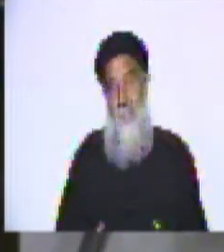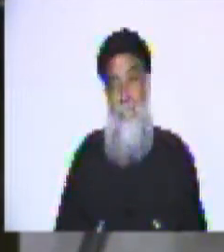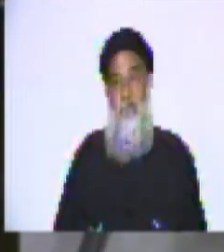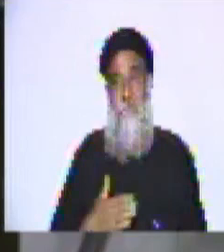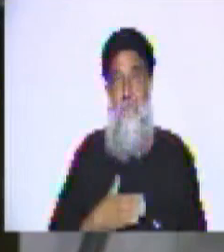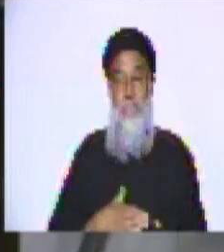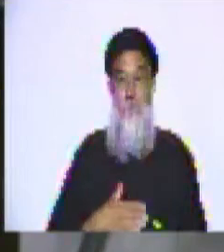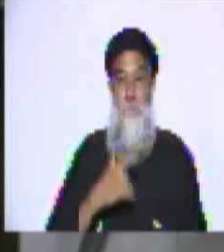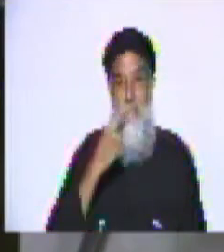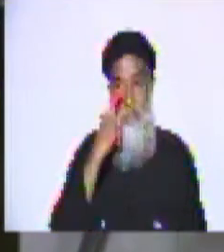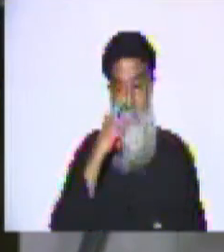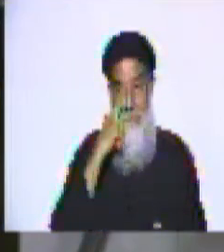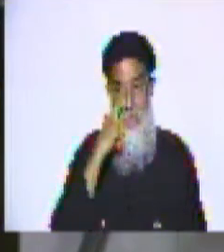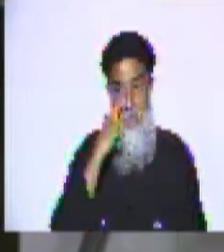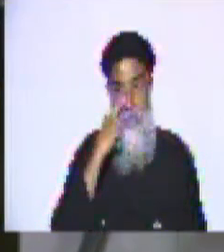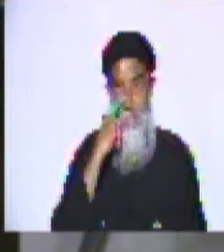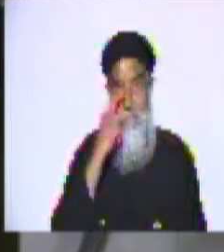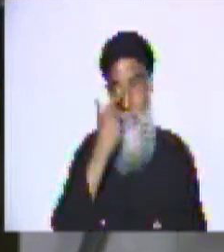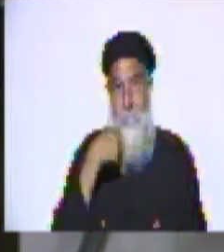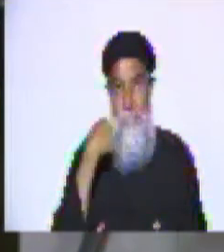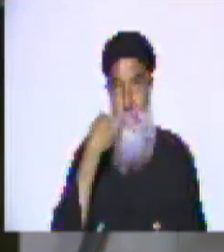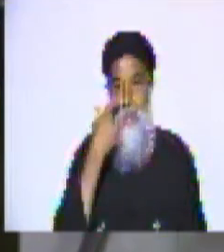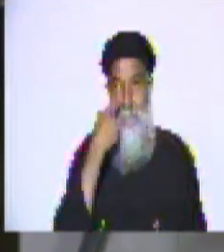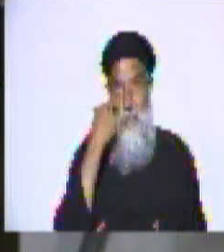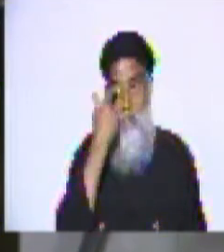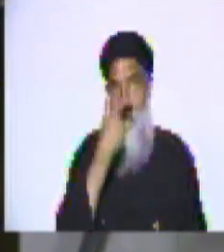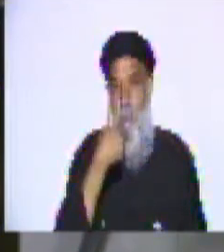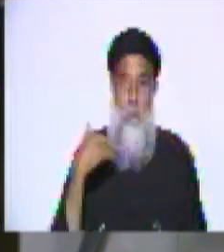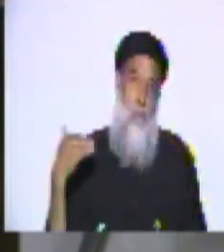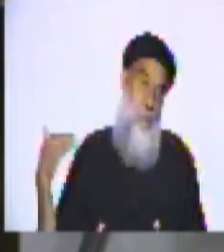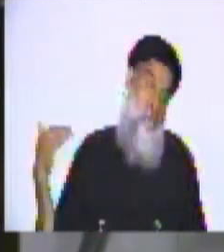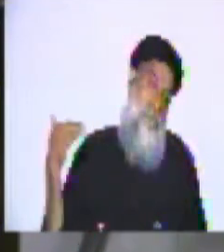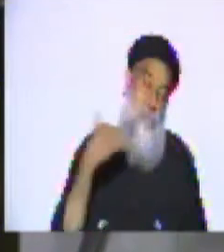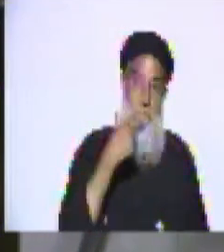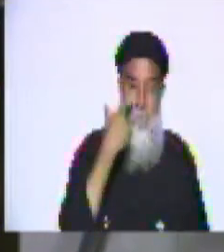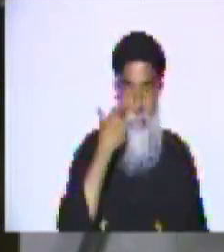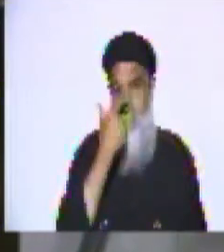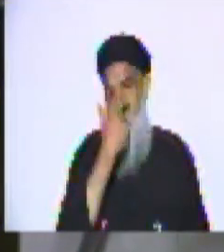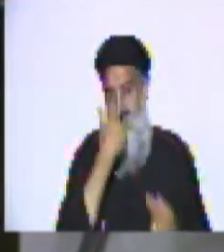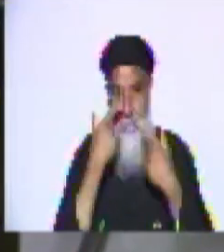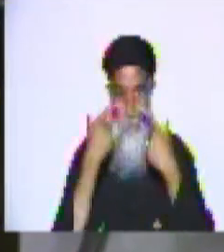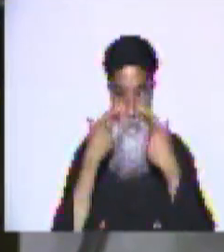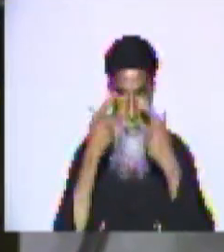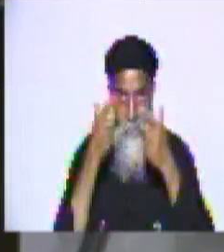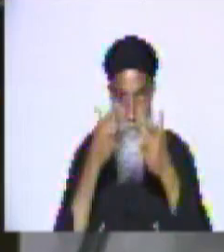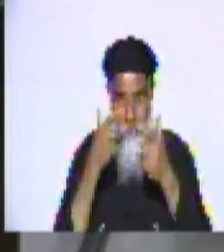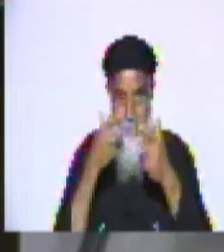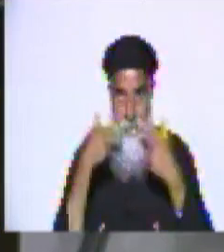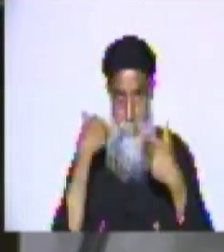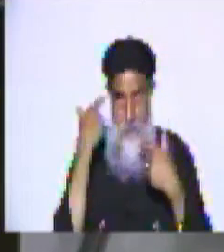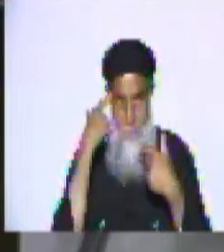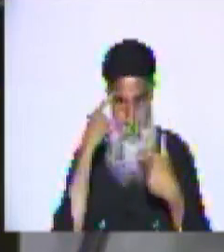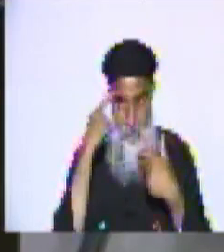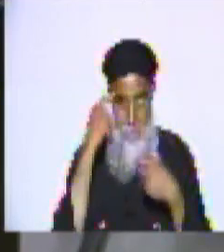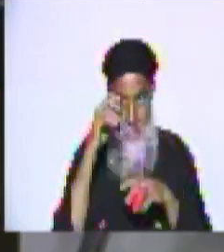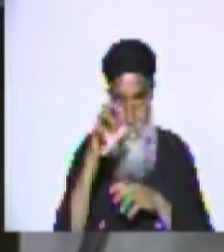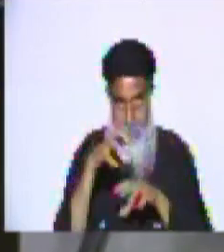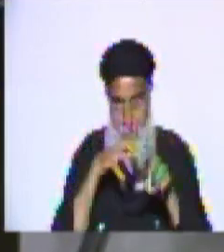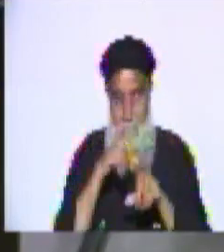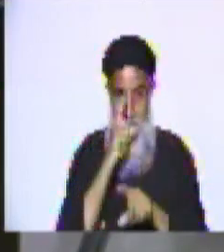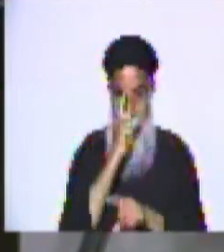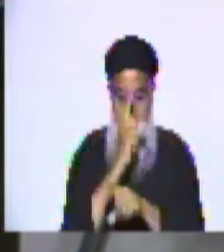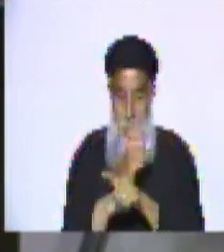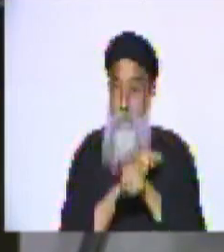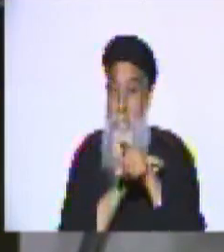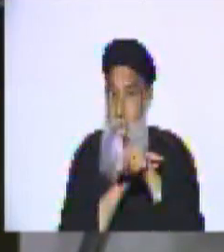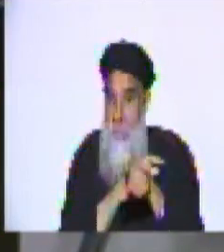البطرك اللي بعد ماري مرقس شاف القديس ماري مرقس وعرف المسيح قال لماري مرقس